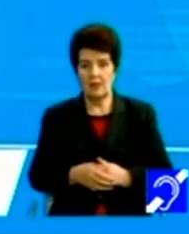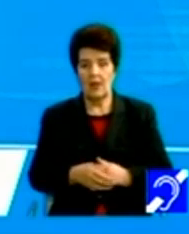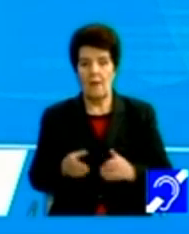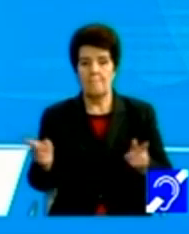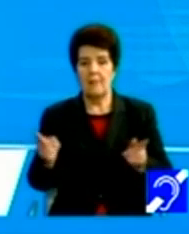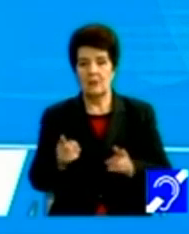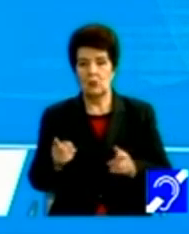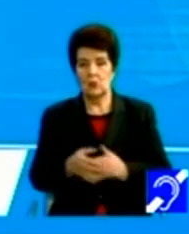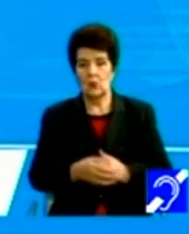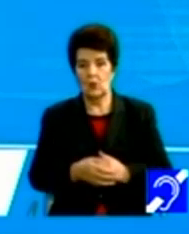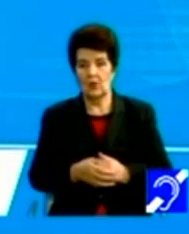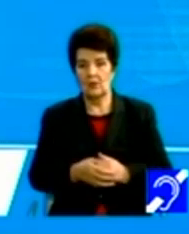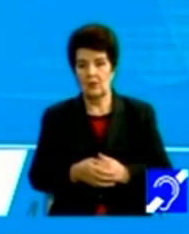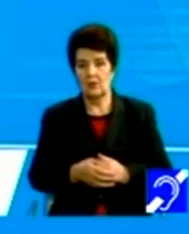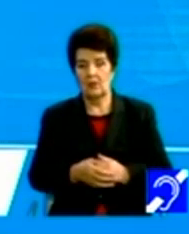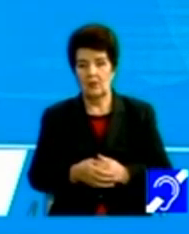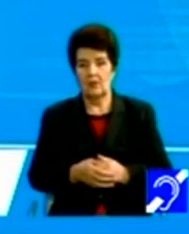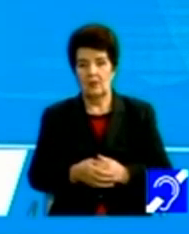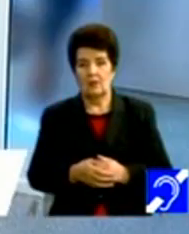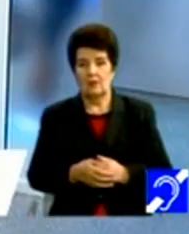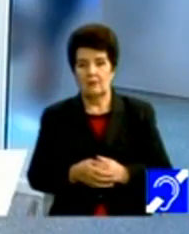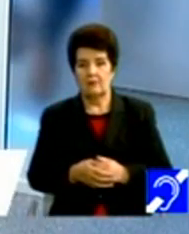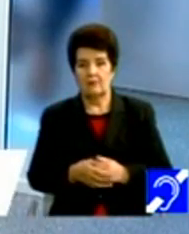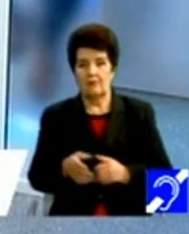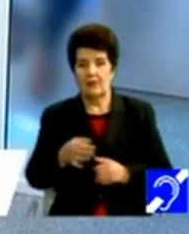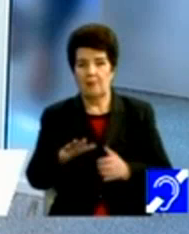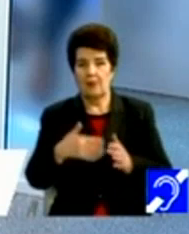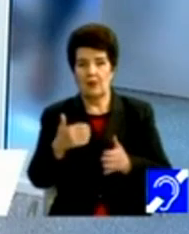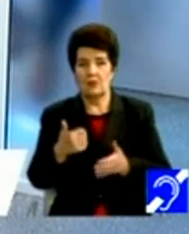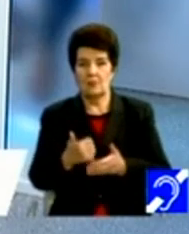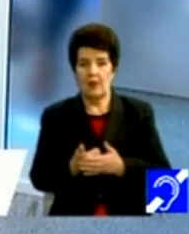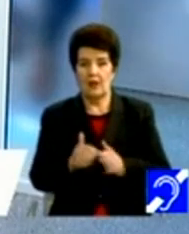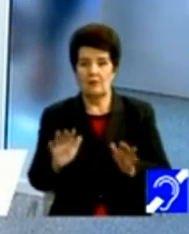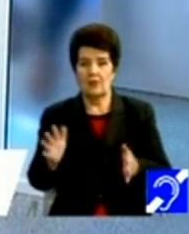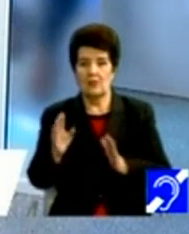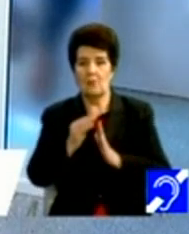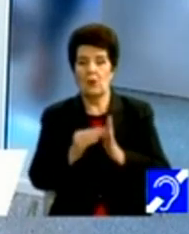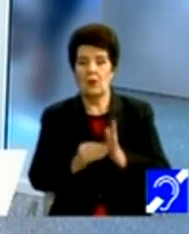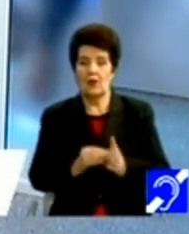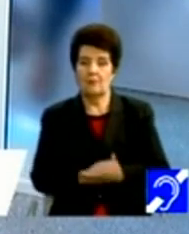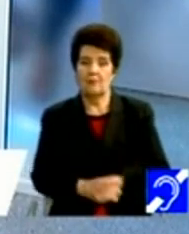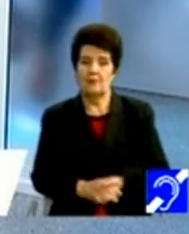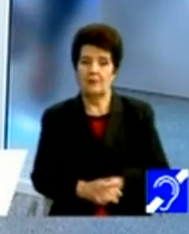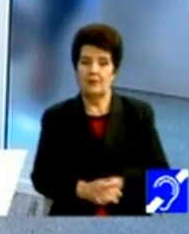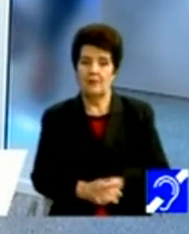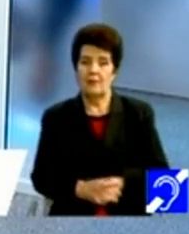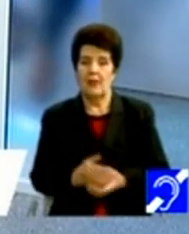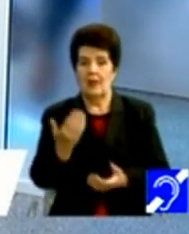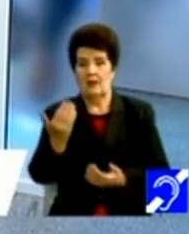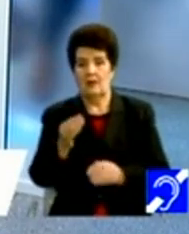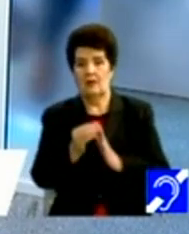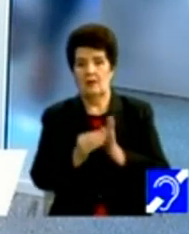scurt, că 3 minute să zile fiecare, expunerea principalelor elemente din program. Domnul Deliu, punctele forte ale